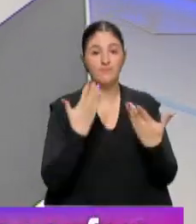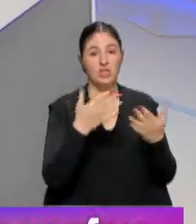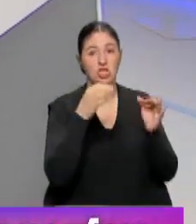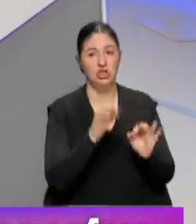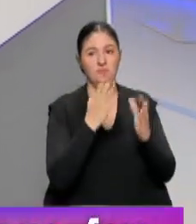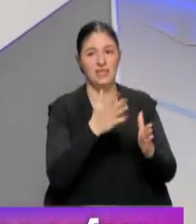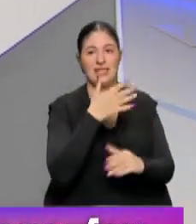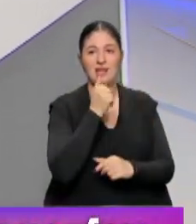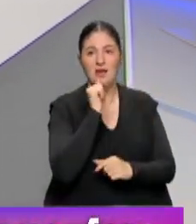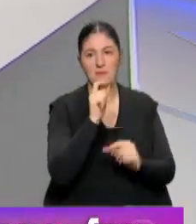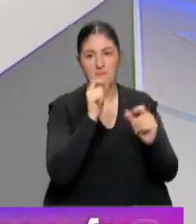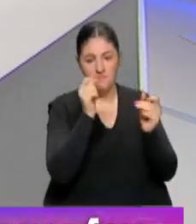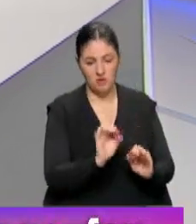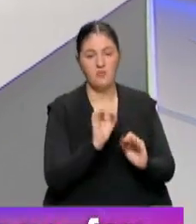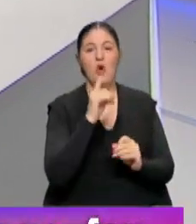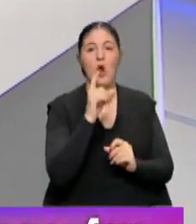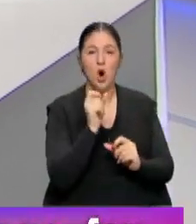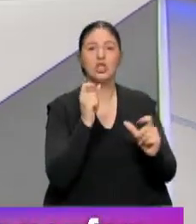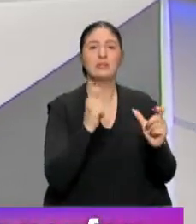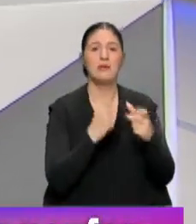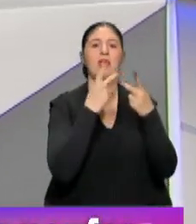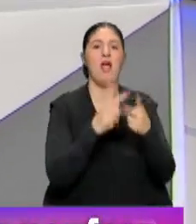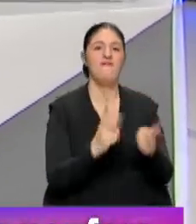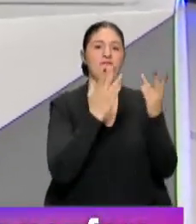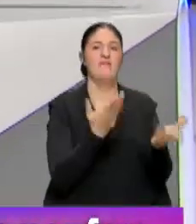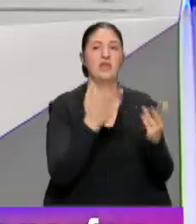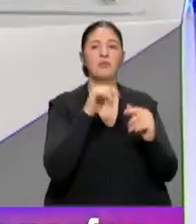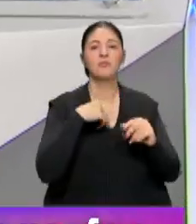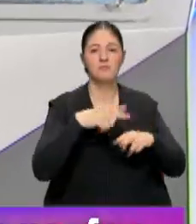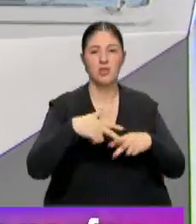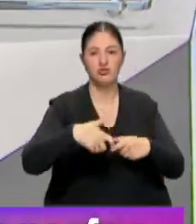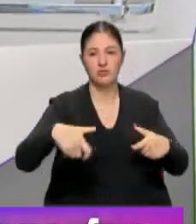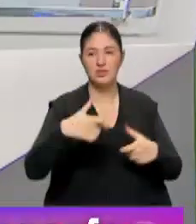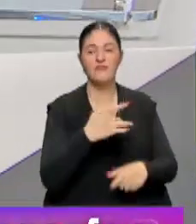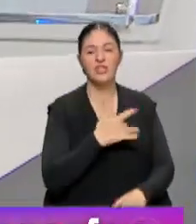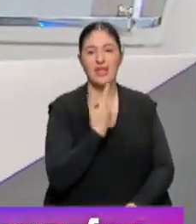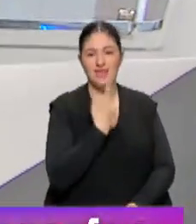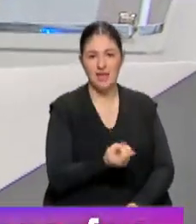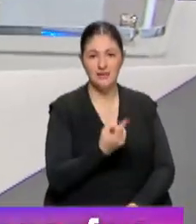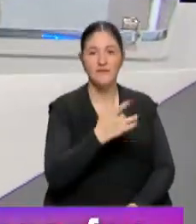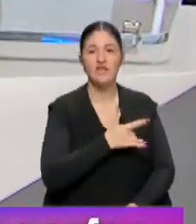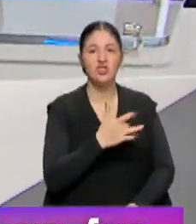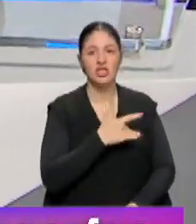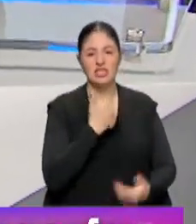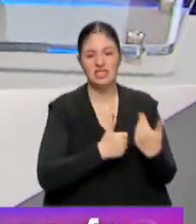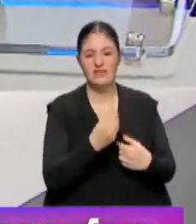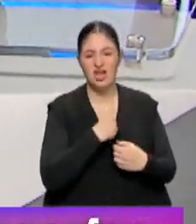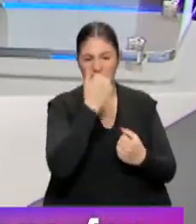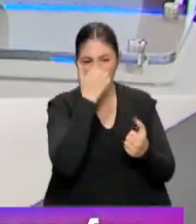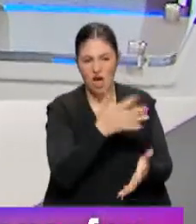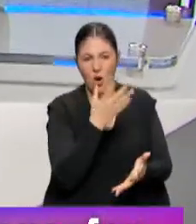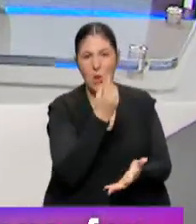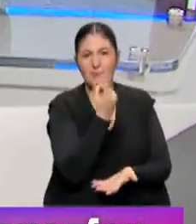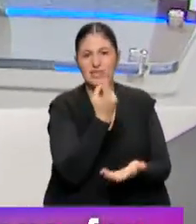ve şimdi Deniz abi başlayalım o gün samast'ın tahliyesi bugün başımızda Vicdan ne der vicdanları Yaralayan kanatan